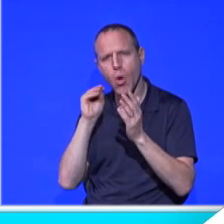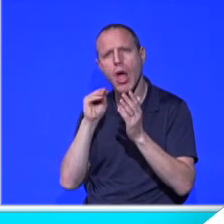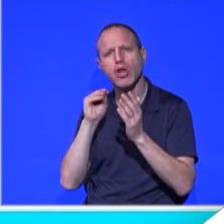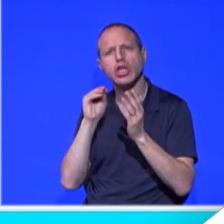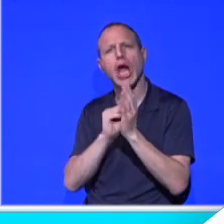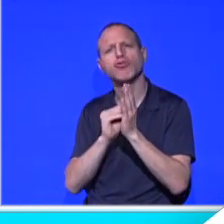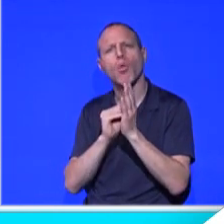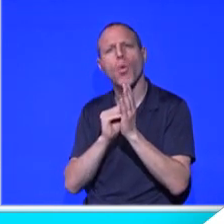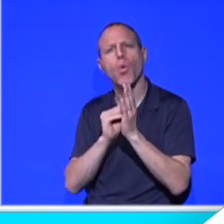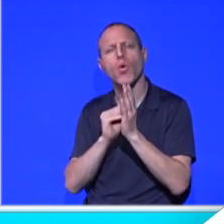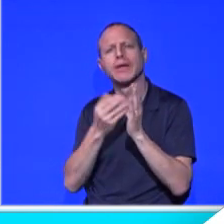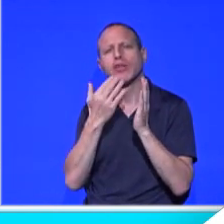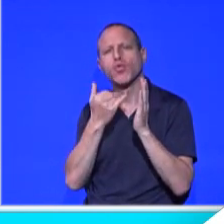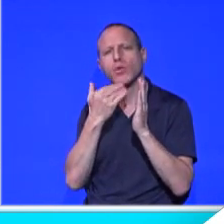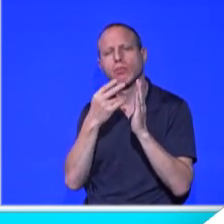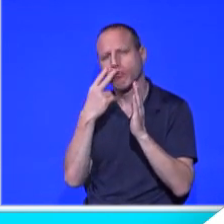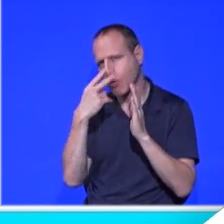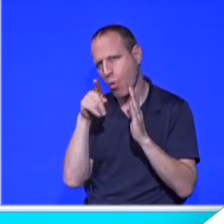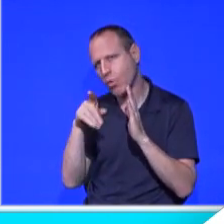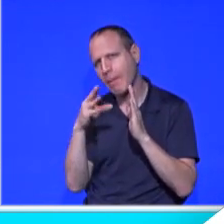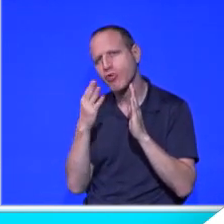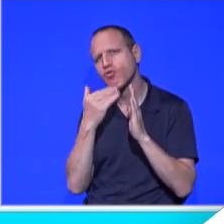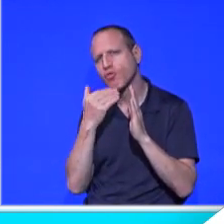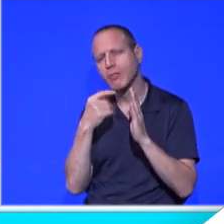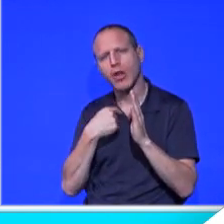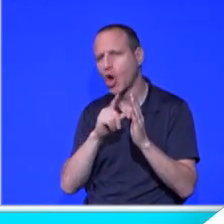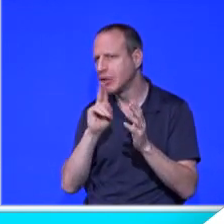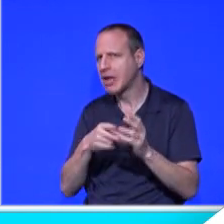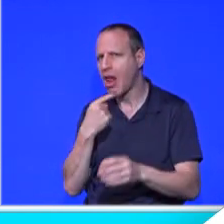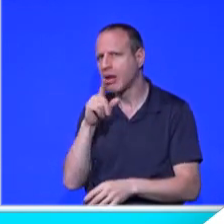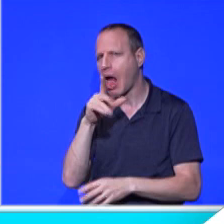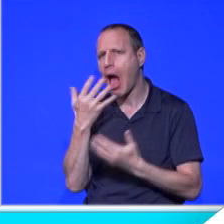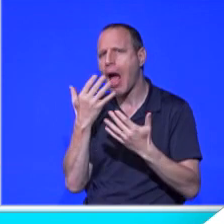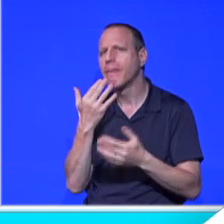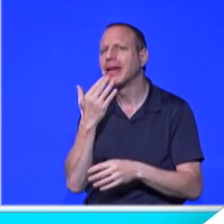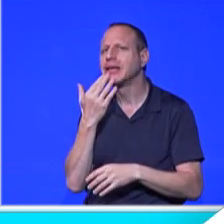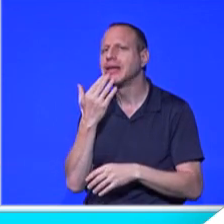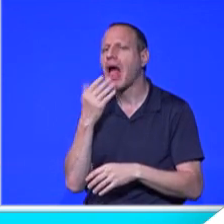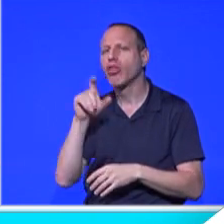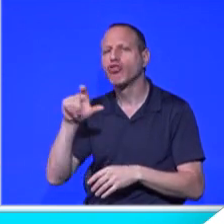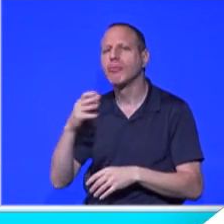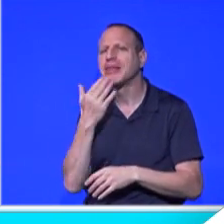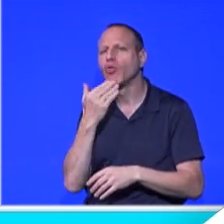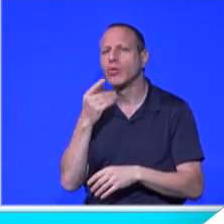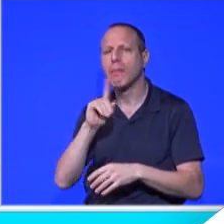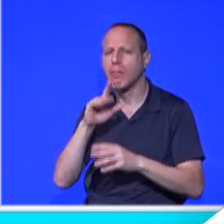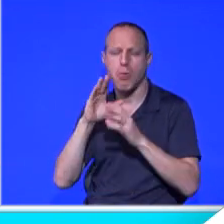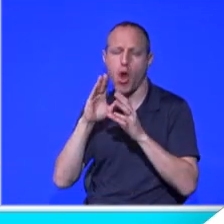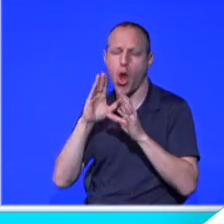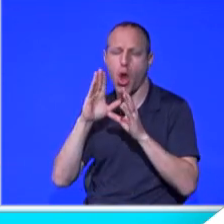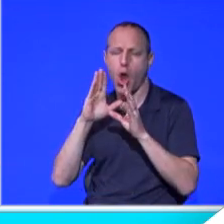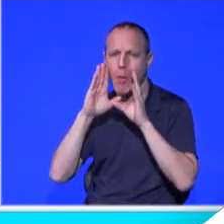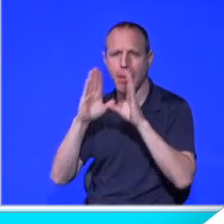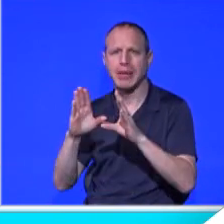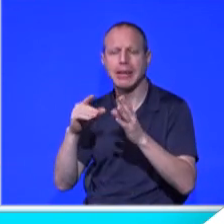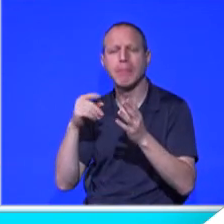שהם יירשמו כיהודים, שיראו אותם כיהודים. אני לא צריכה להגיד לך כמה אנשים יהדותם מוטלת בספק, רק בגלל שצבע אורם הוא